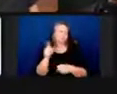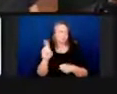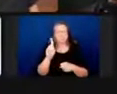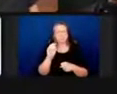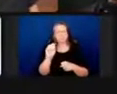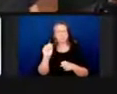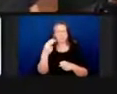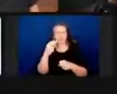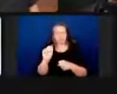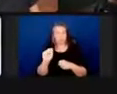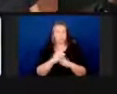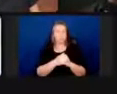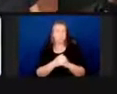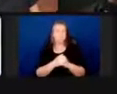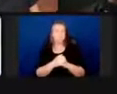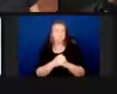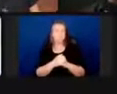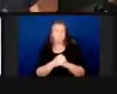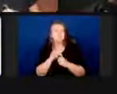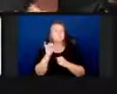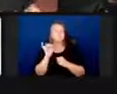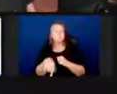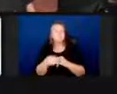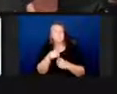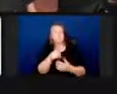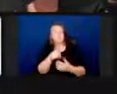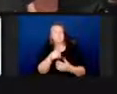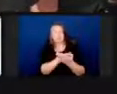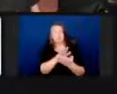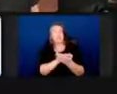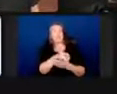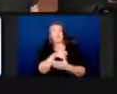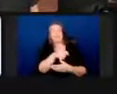Academy kwa takriban miaka mitano.